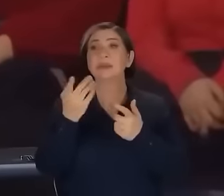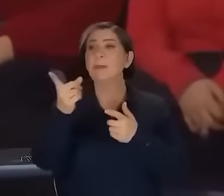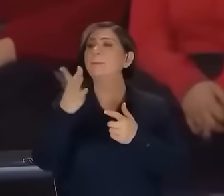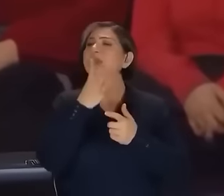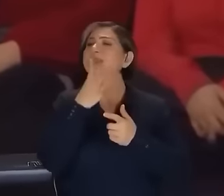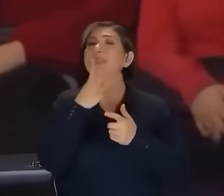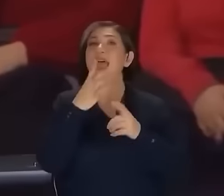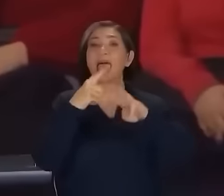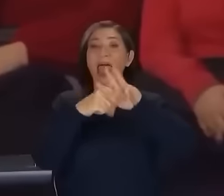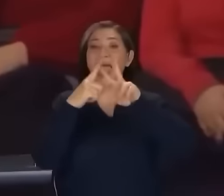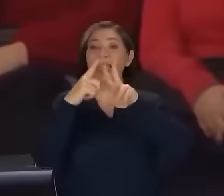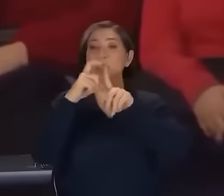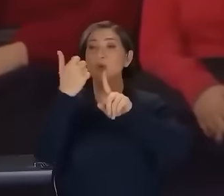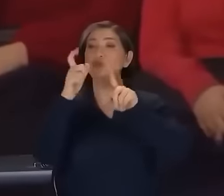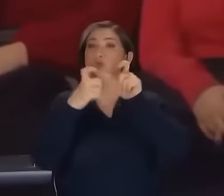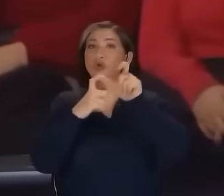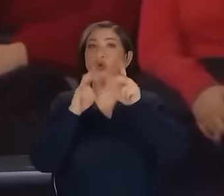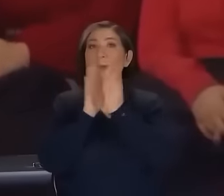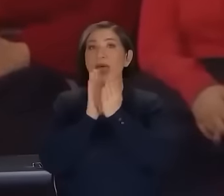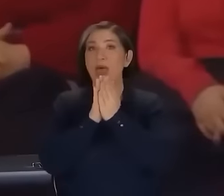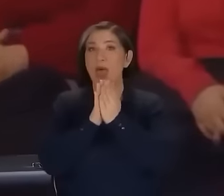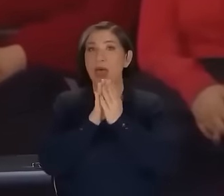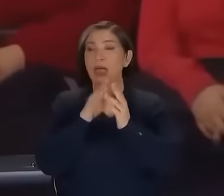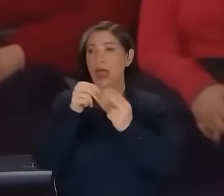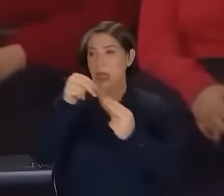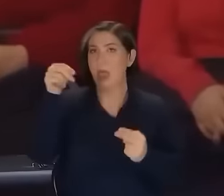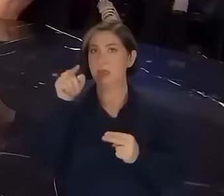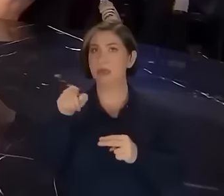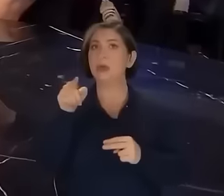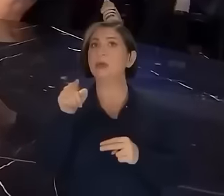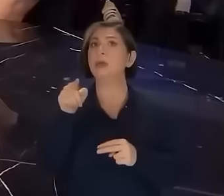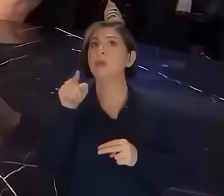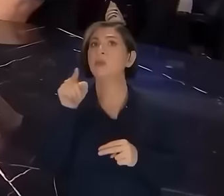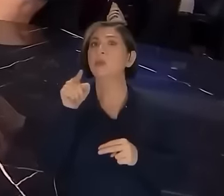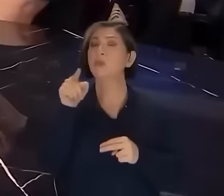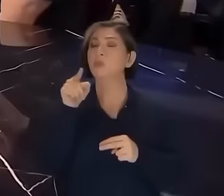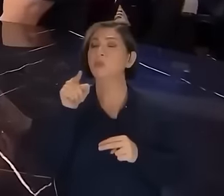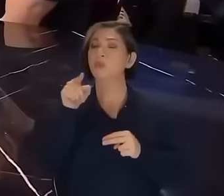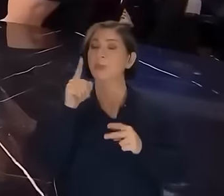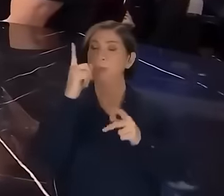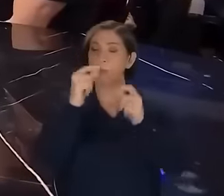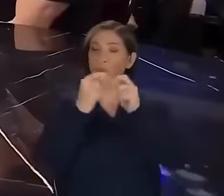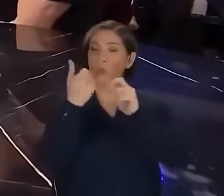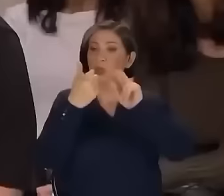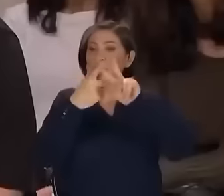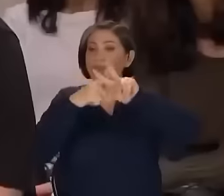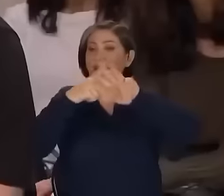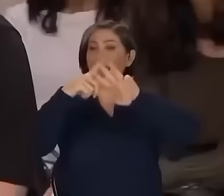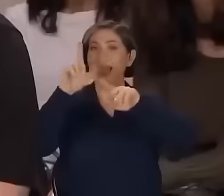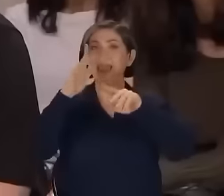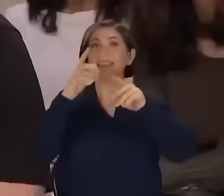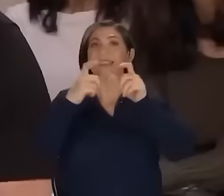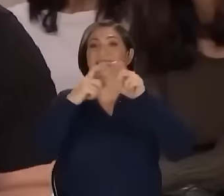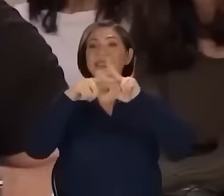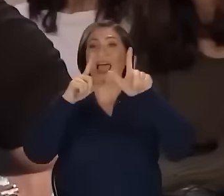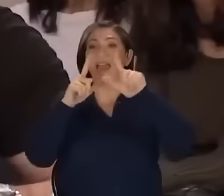sen. Endülüs köpeği, Le Chien Andalou hikayesi. Bu, Buñuel'in işte şeyler,